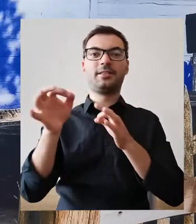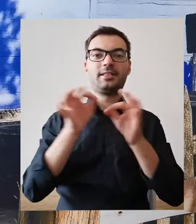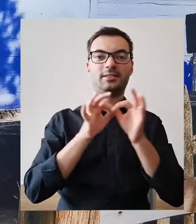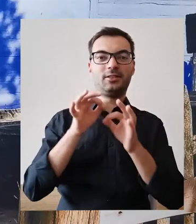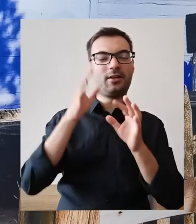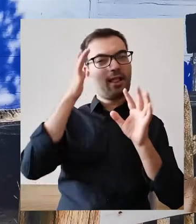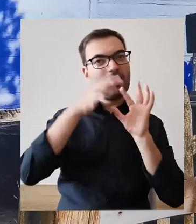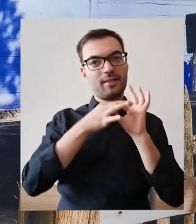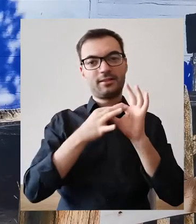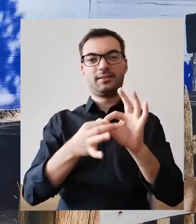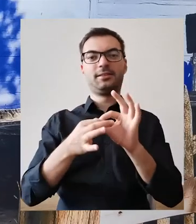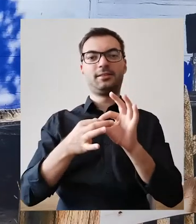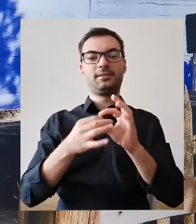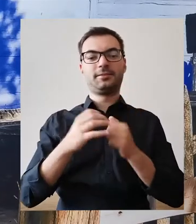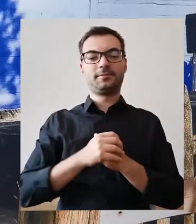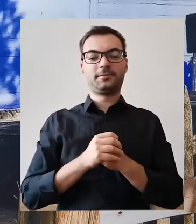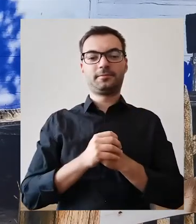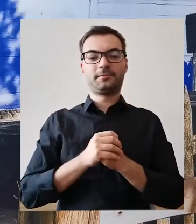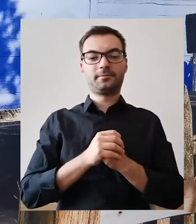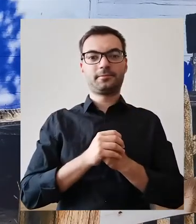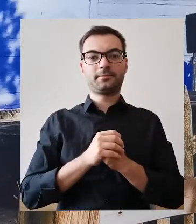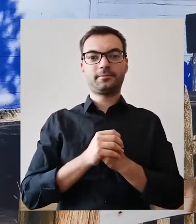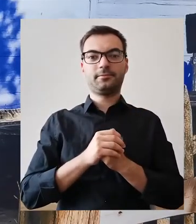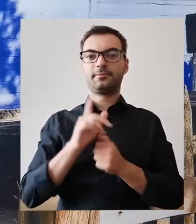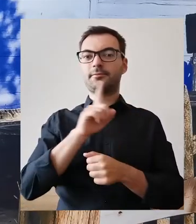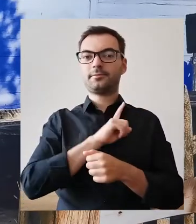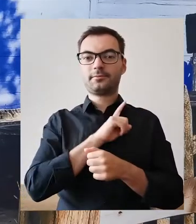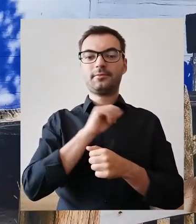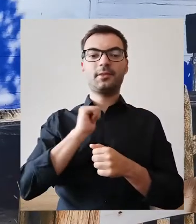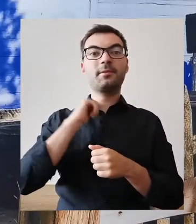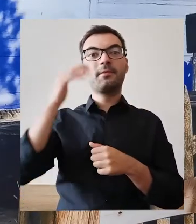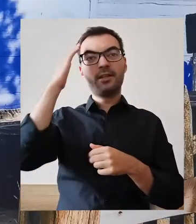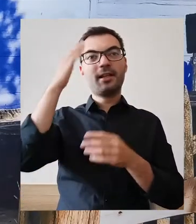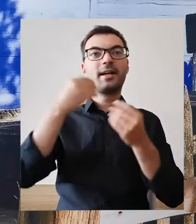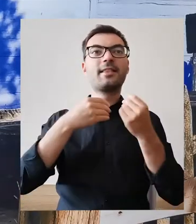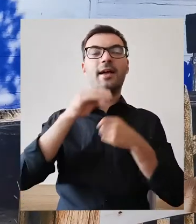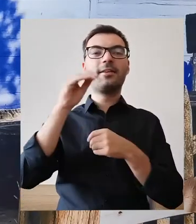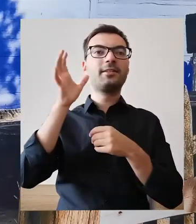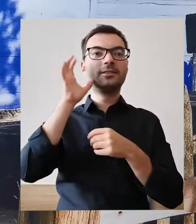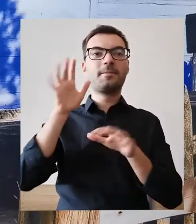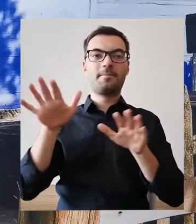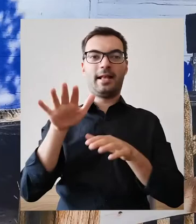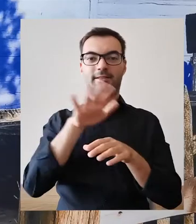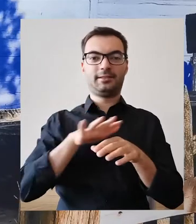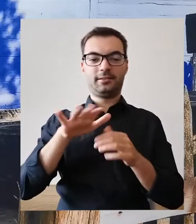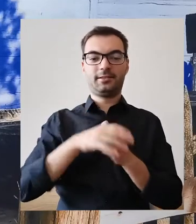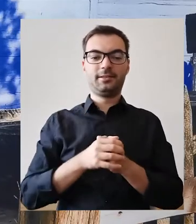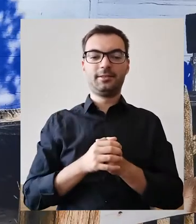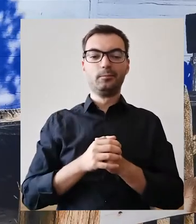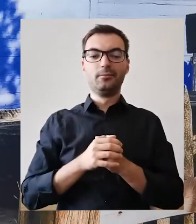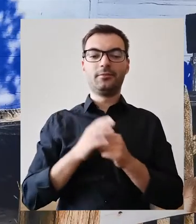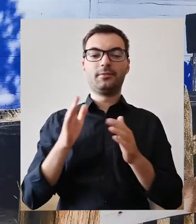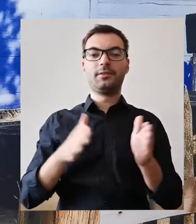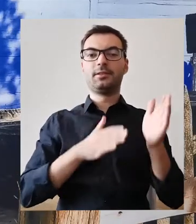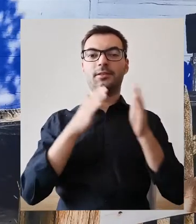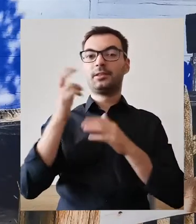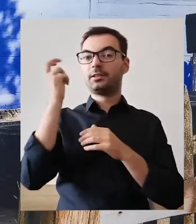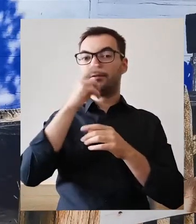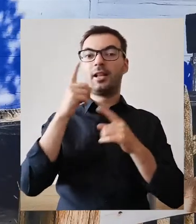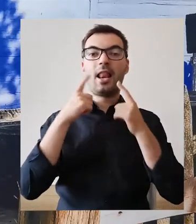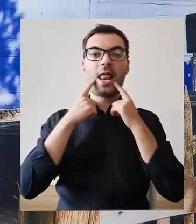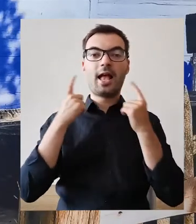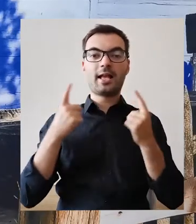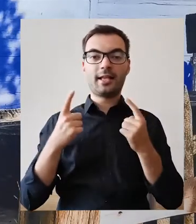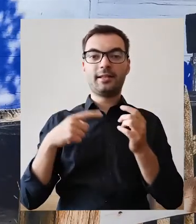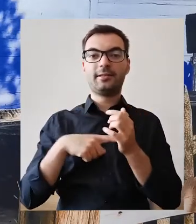historie i o to żeby wiedzieć jak najwięcej o miejscu w którym mieszkają kolejna ciekawa legenda